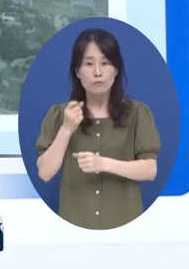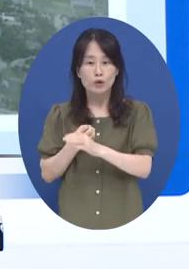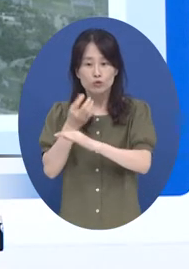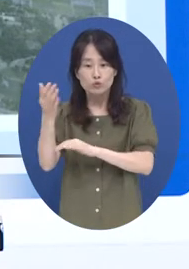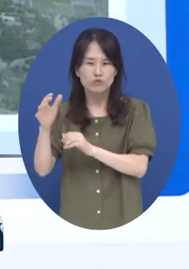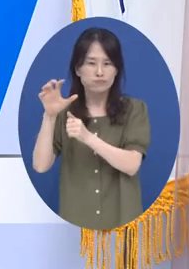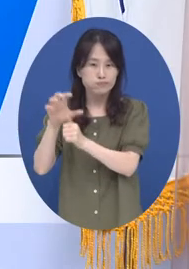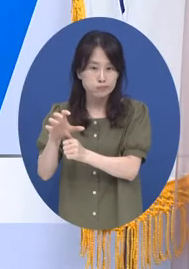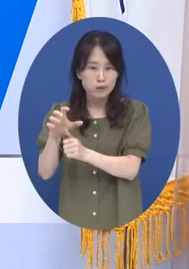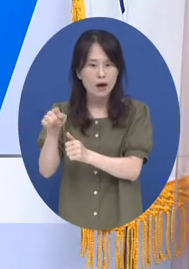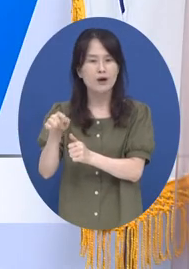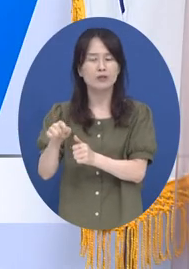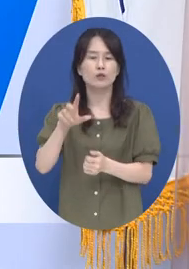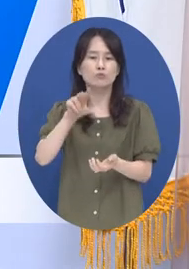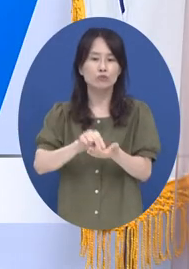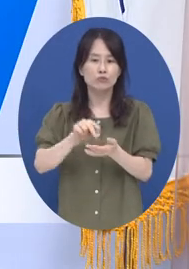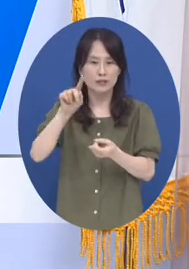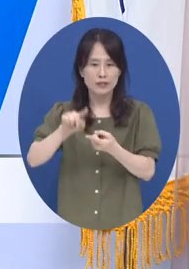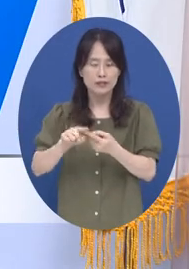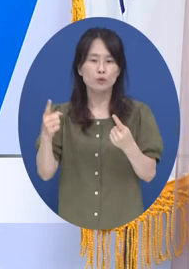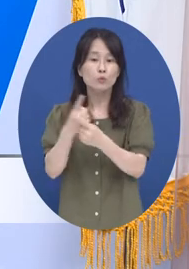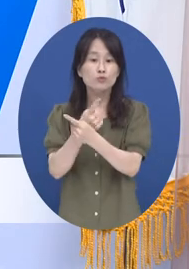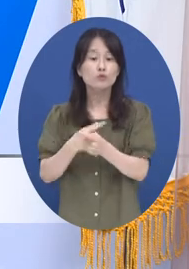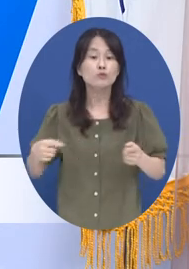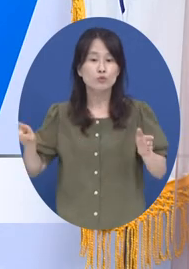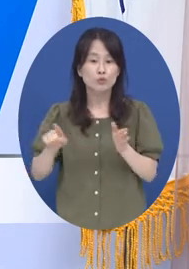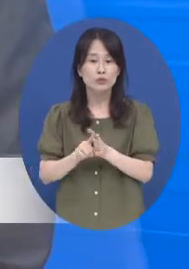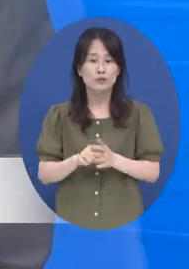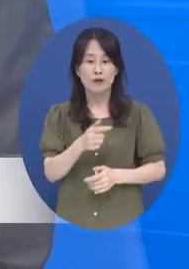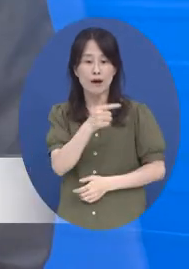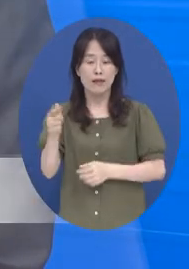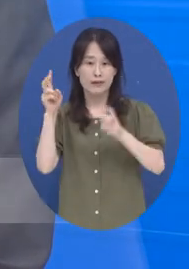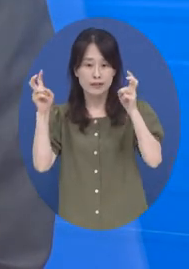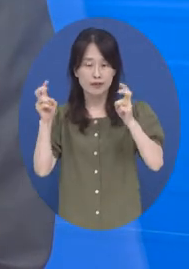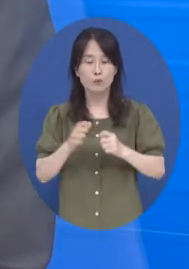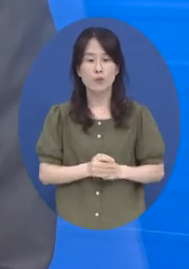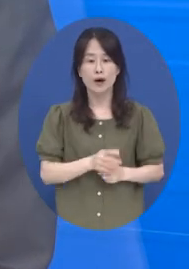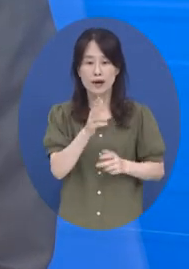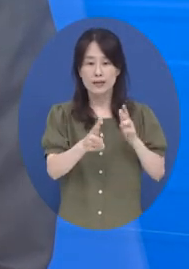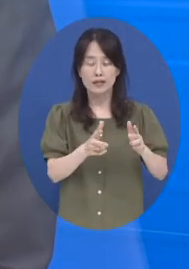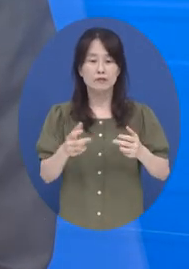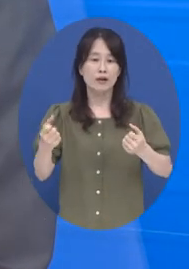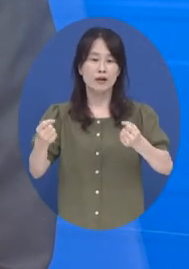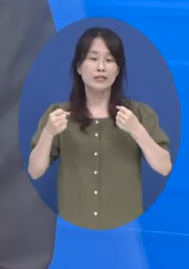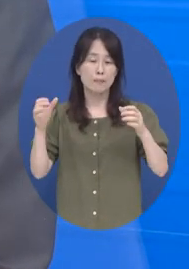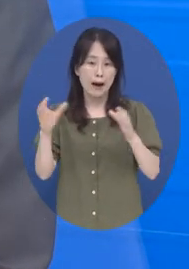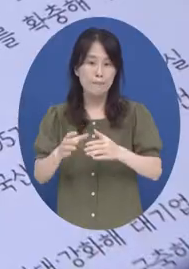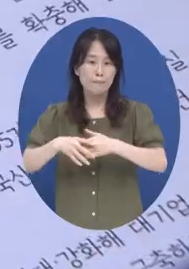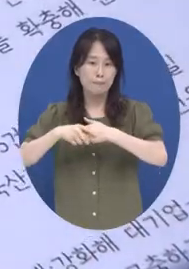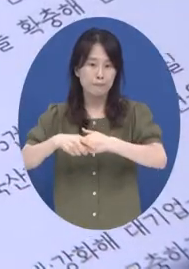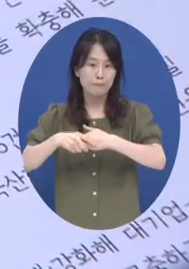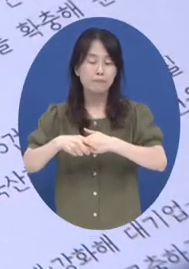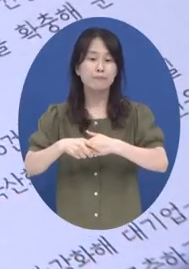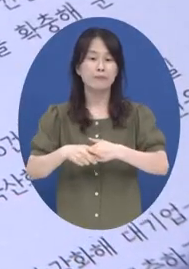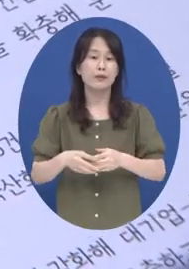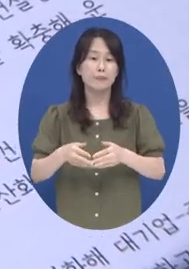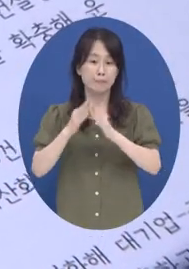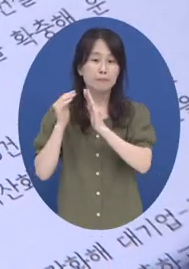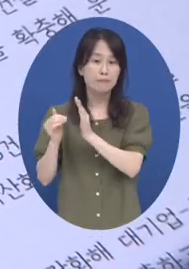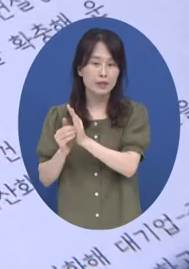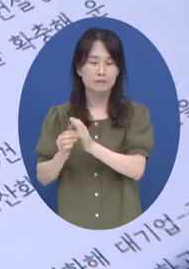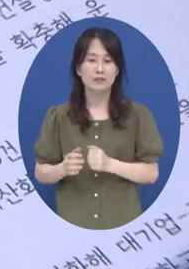일본 수출 규제 이전 반도체 산업의 문제점을 개선하기 위해 대기업과 소부장 기업 간 협력 체계 구축을